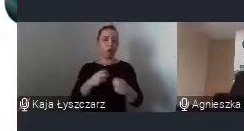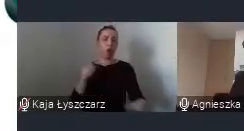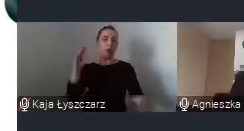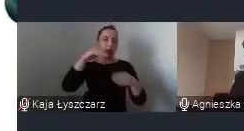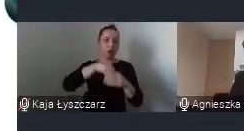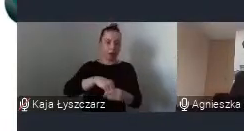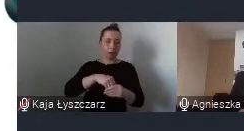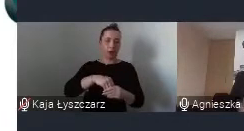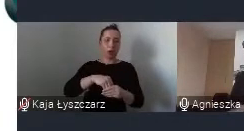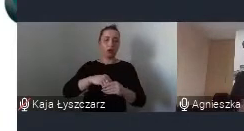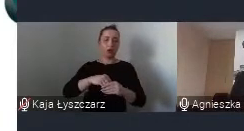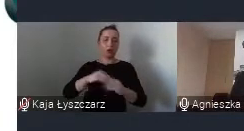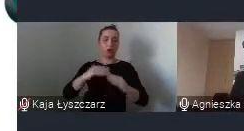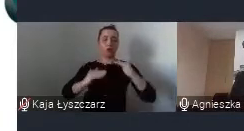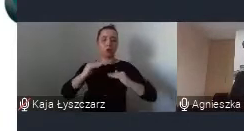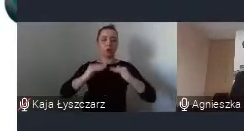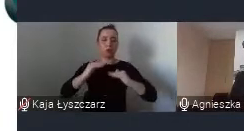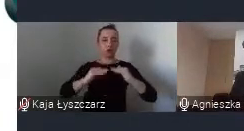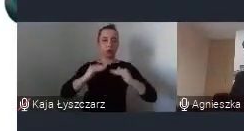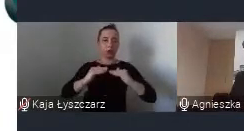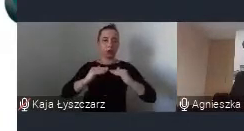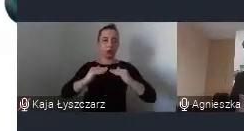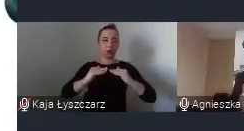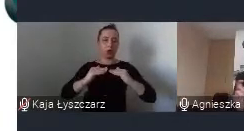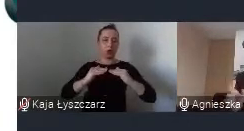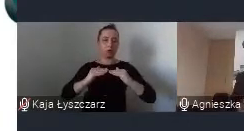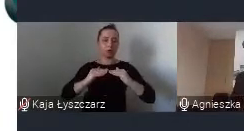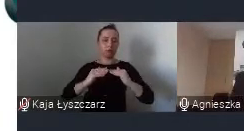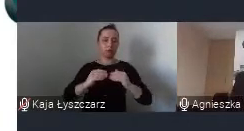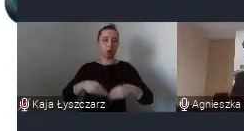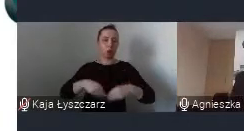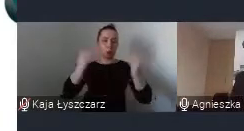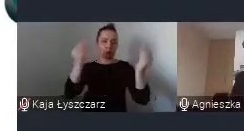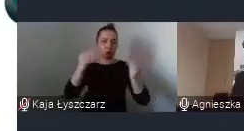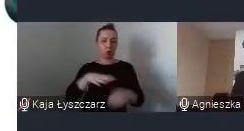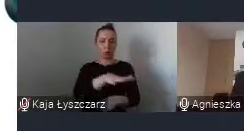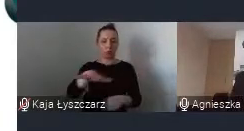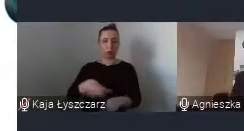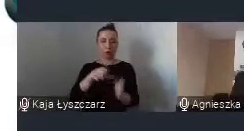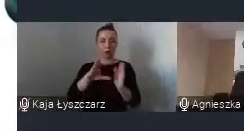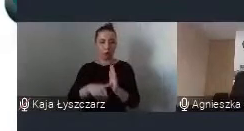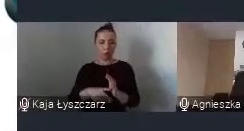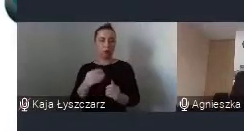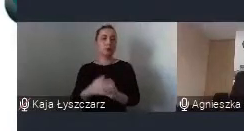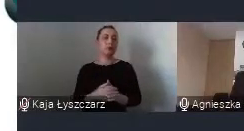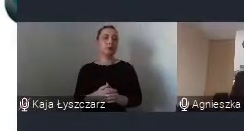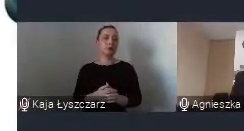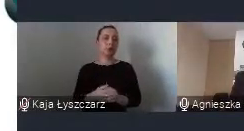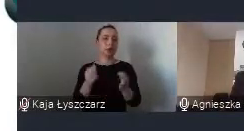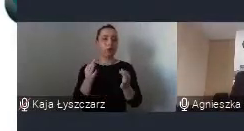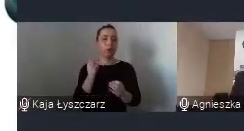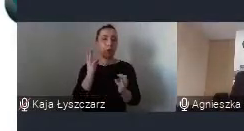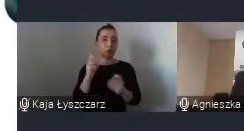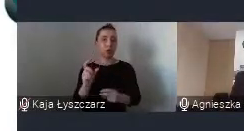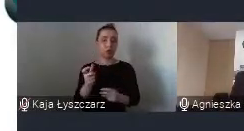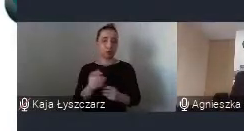obszarów miejskich. Potem jeszcze dalej za kilka slajdów ja pokażę, jakie to były różne obszary tematyczne. Natomiast ważne jest